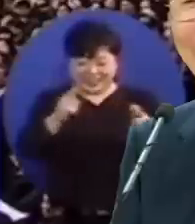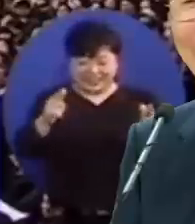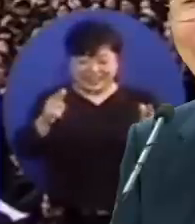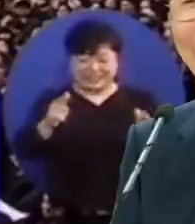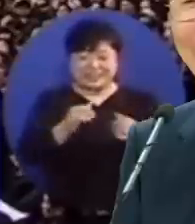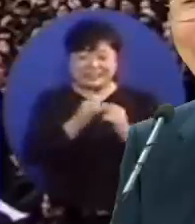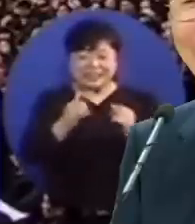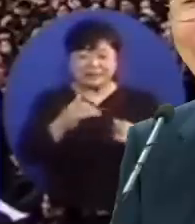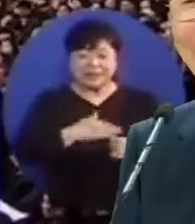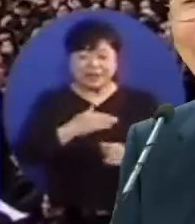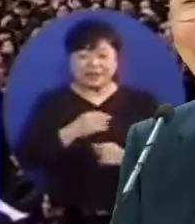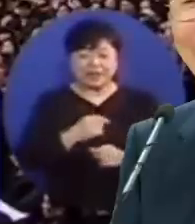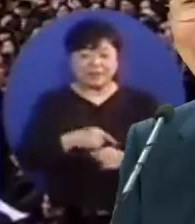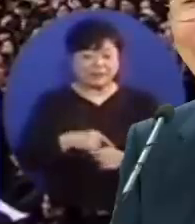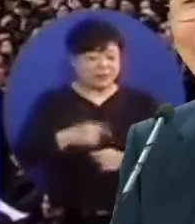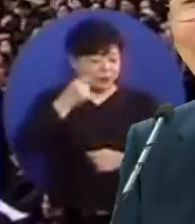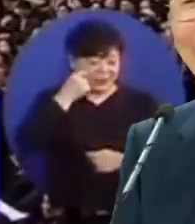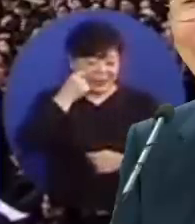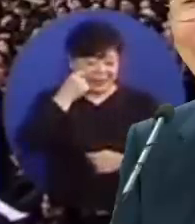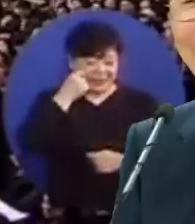아니하리니 사람이 내게 어찌할까.